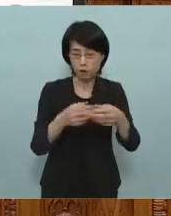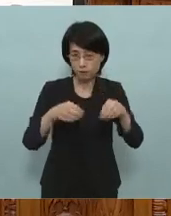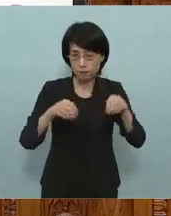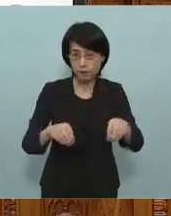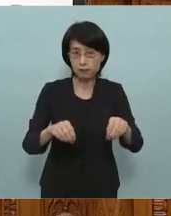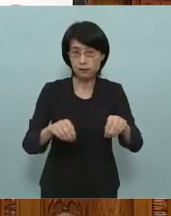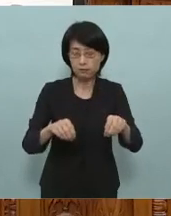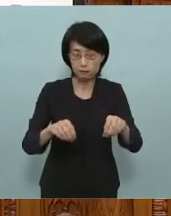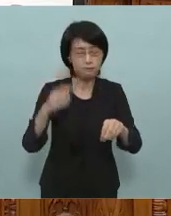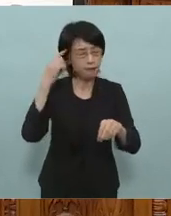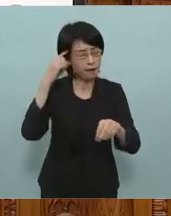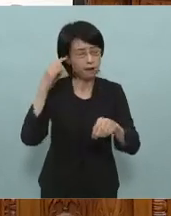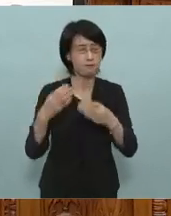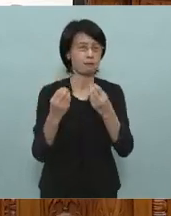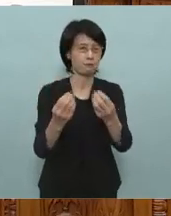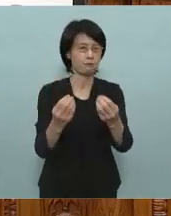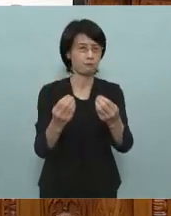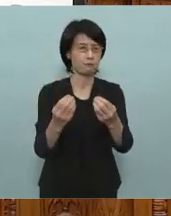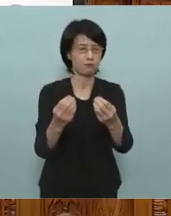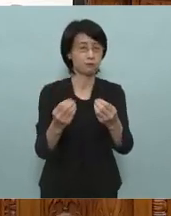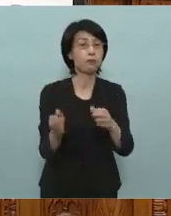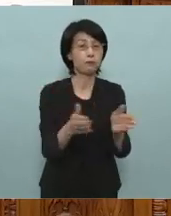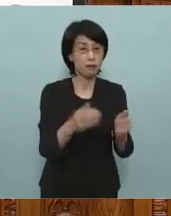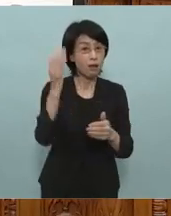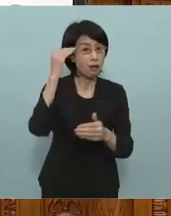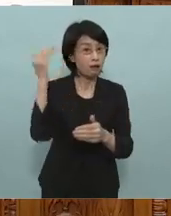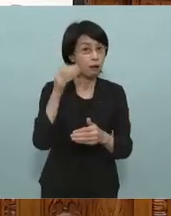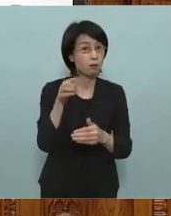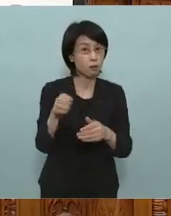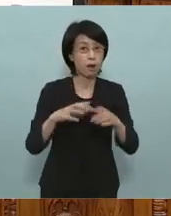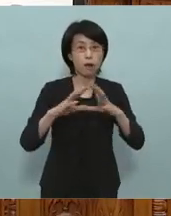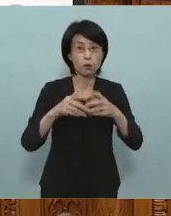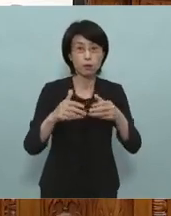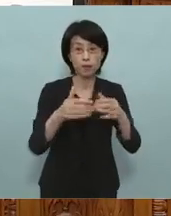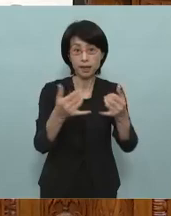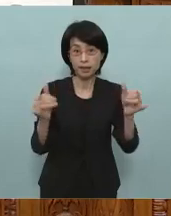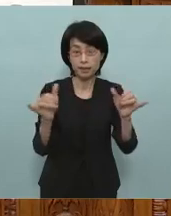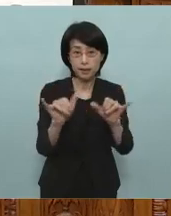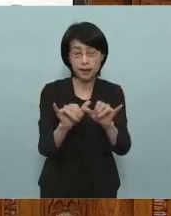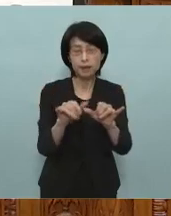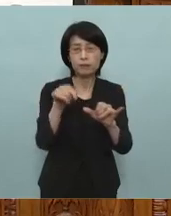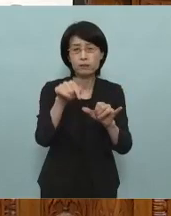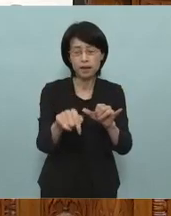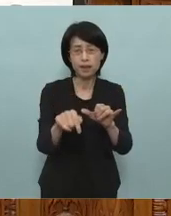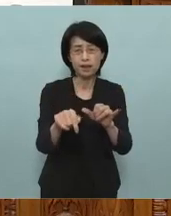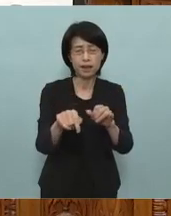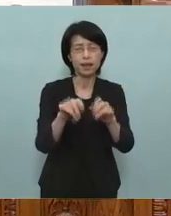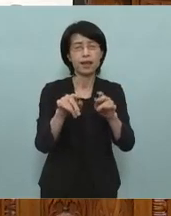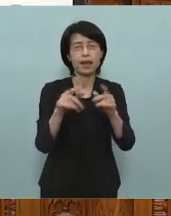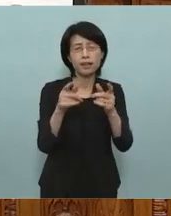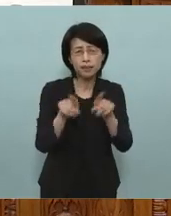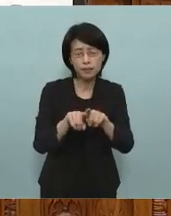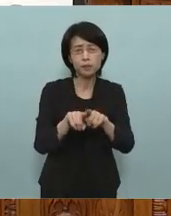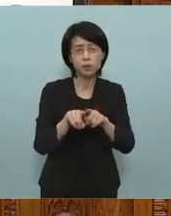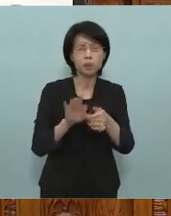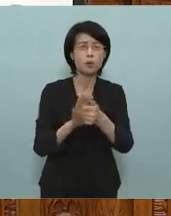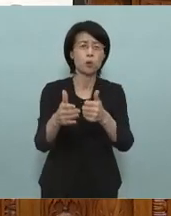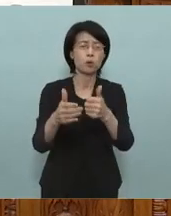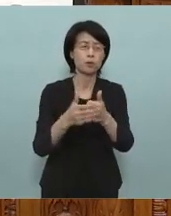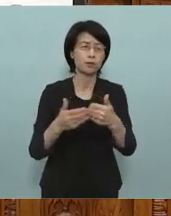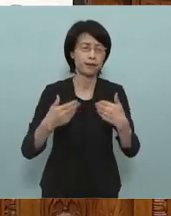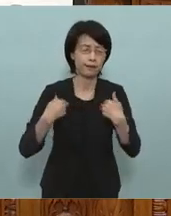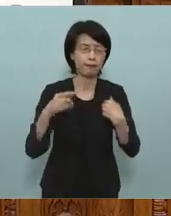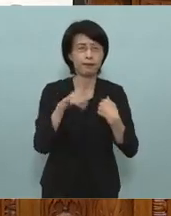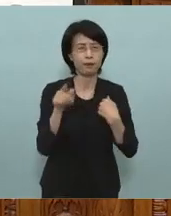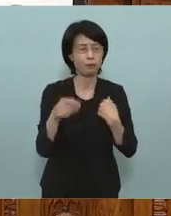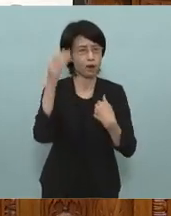た韓国は国際社会における様々な課題への対応に協力していくべき重要な